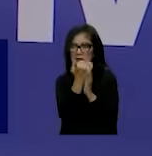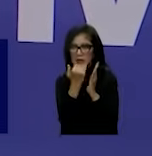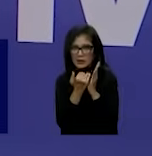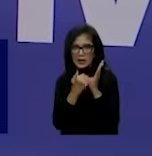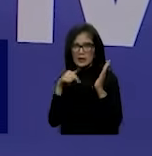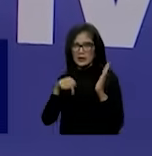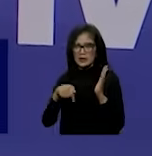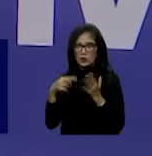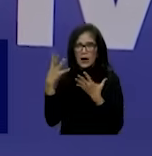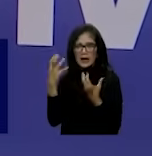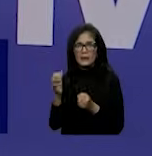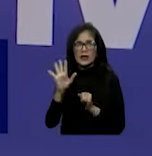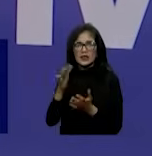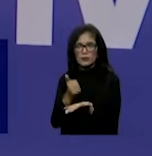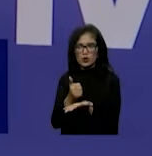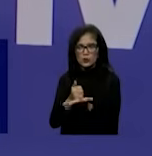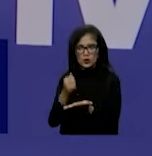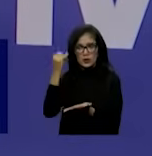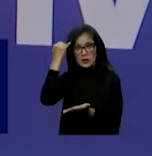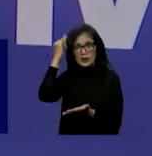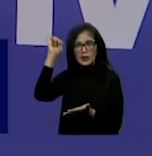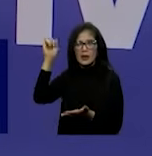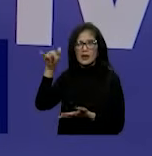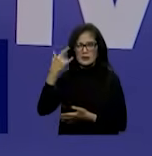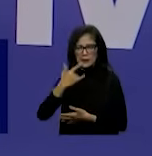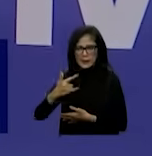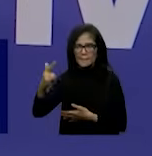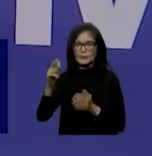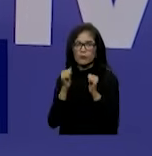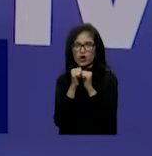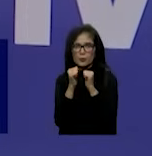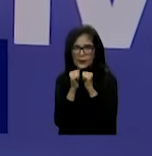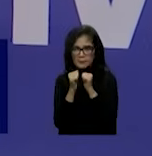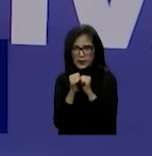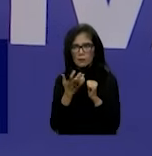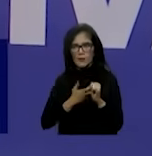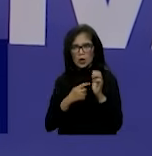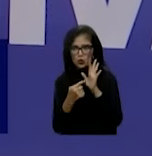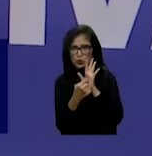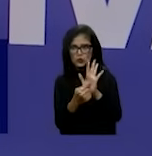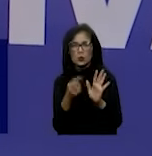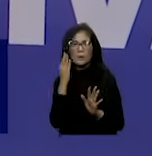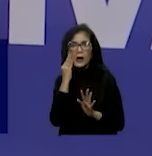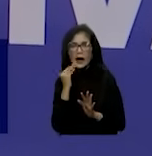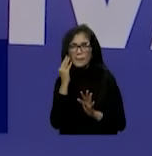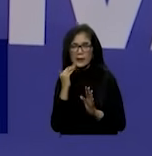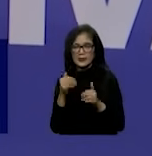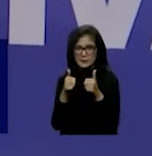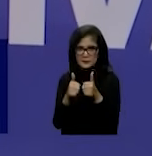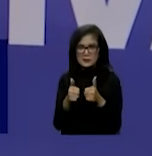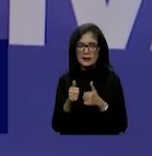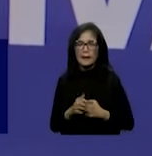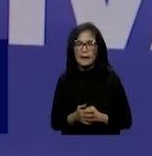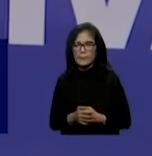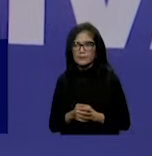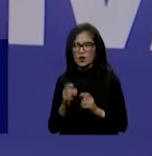Plus. Karena kami di sini juga berkomitmen untuk terus memberikan viewing experience yang terbaik. Jadi mau itu online